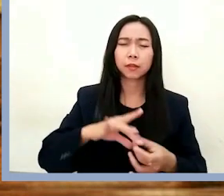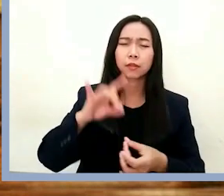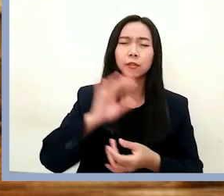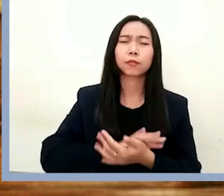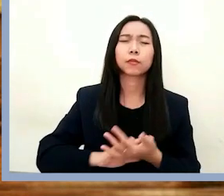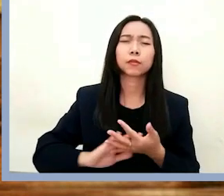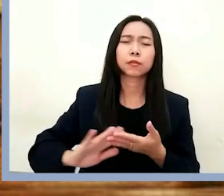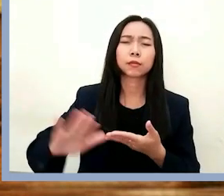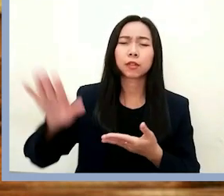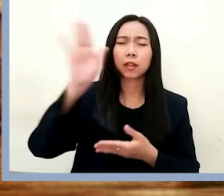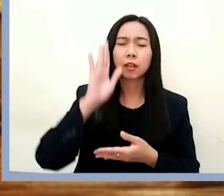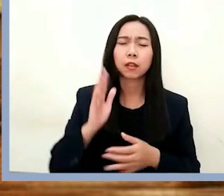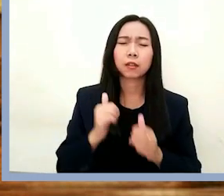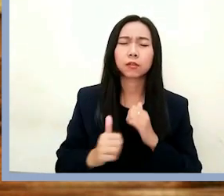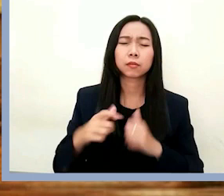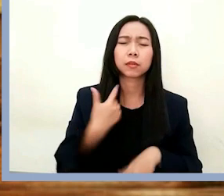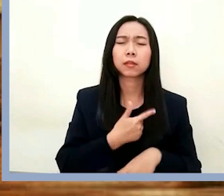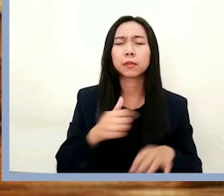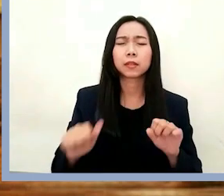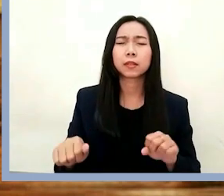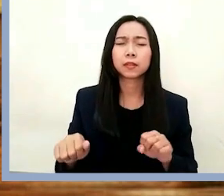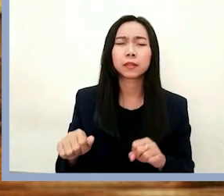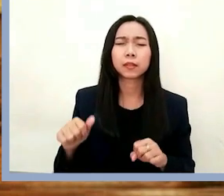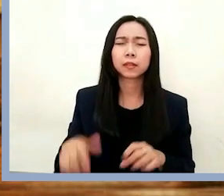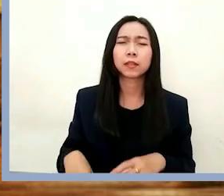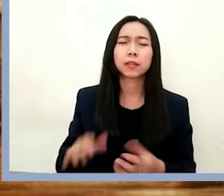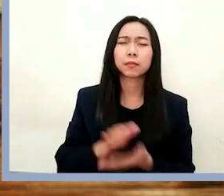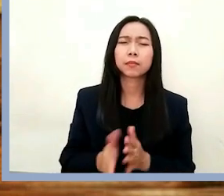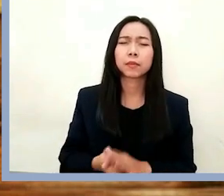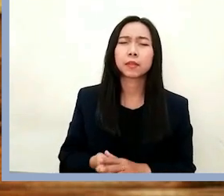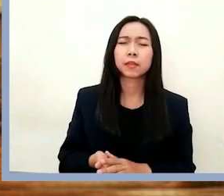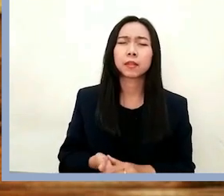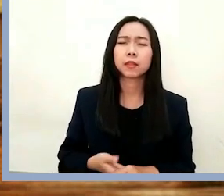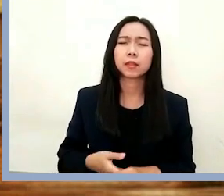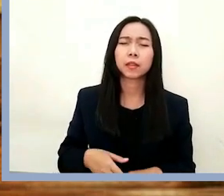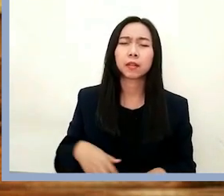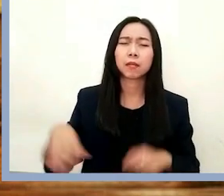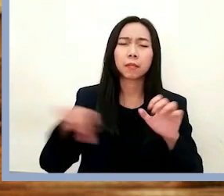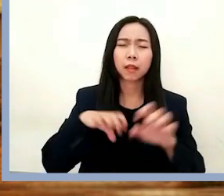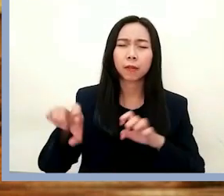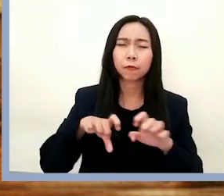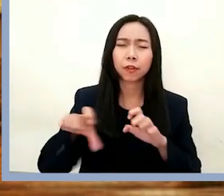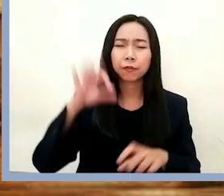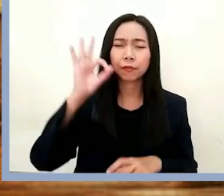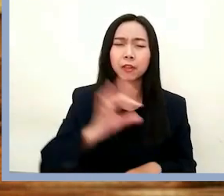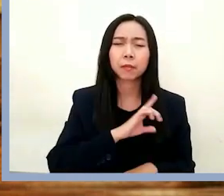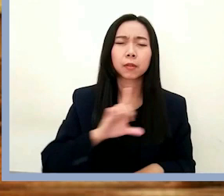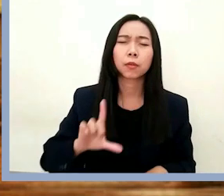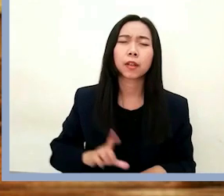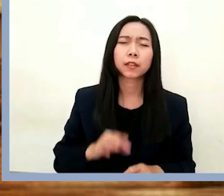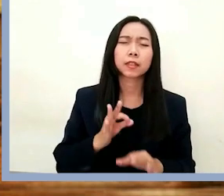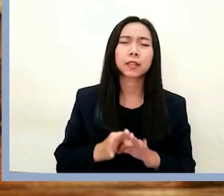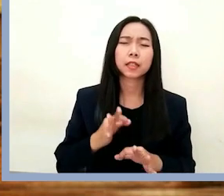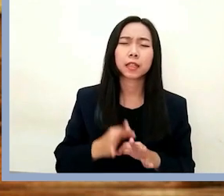Allah sehingga kami dapat menjadi pelaku-pelaku firman Tuhan yang setia